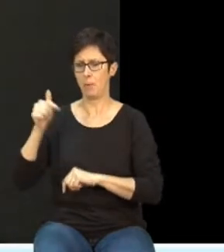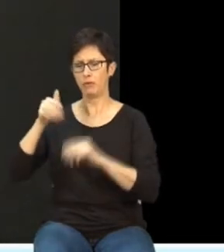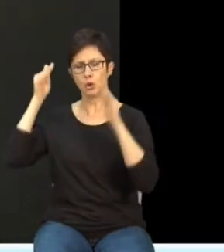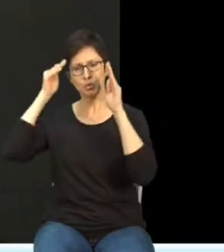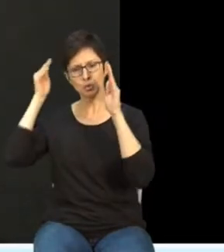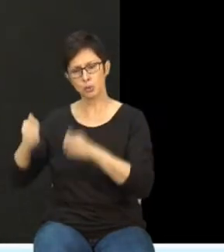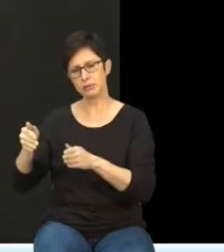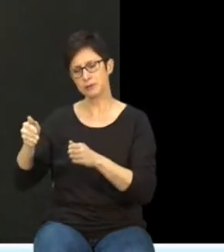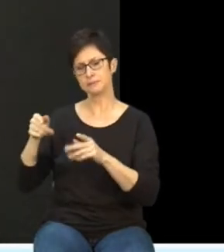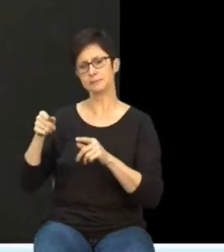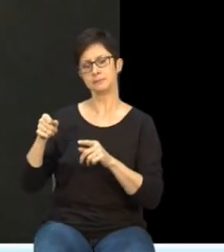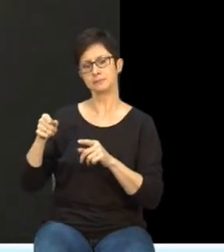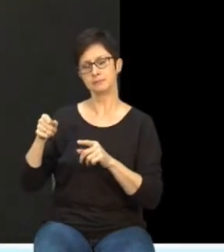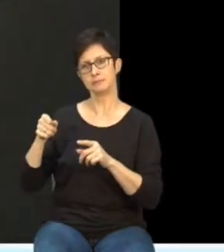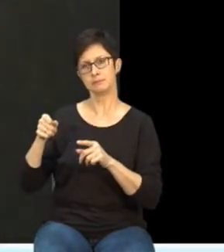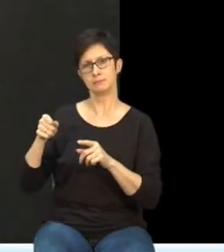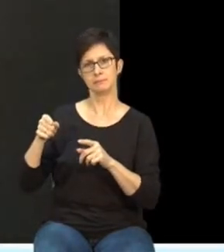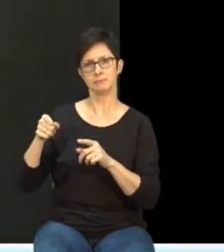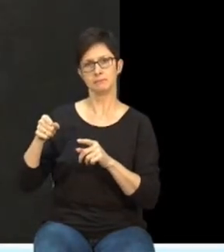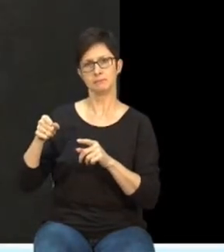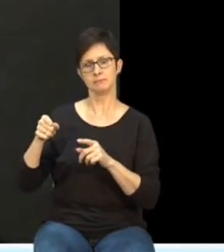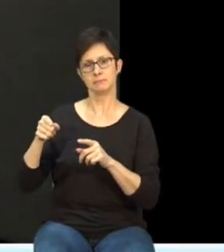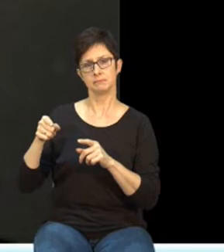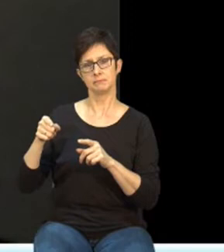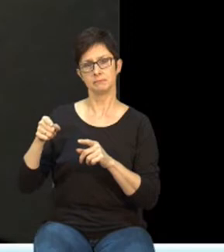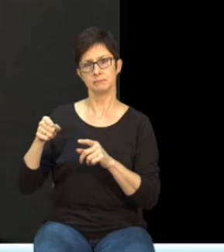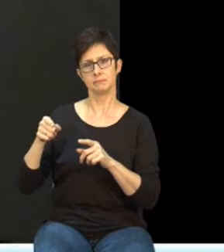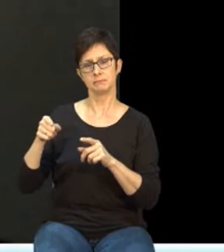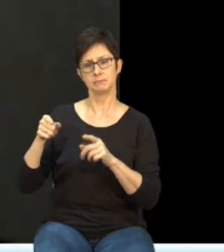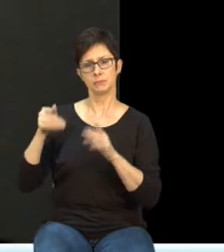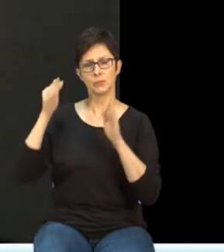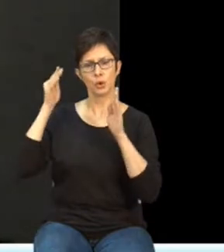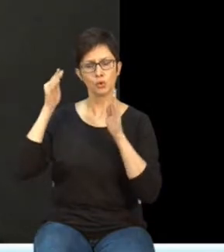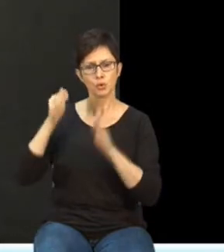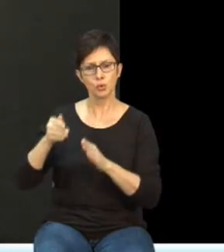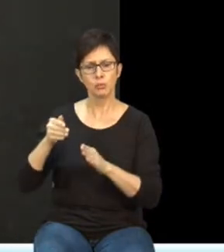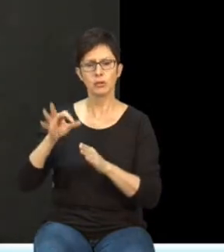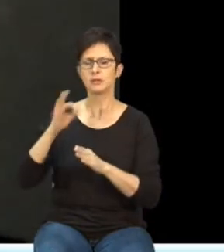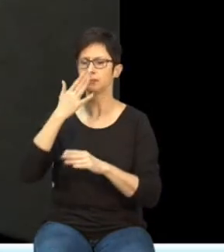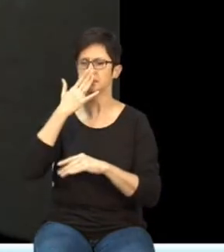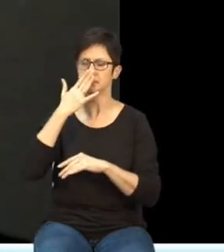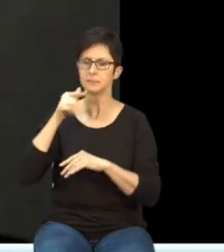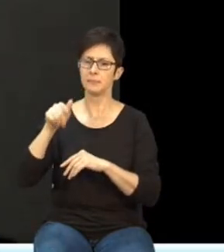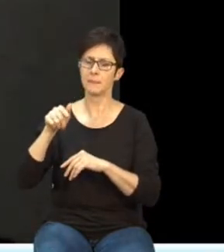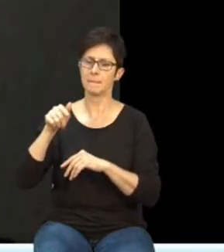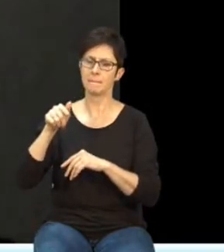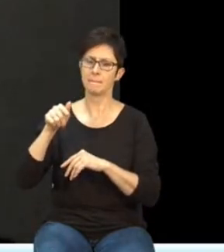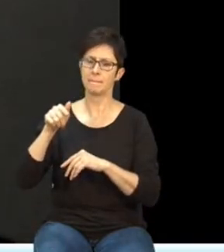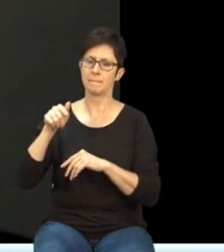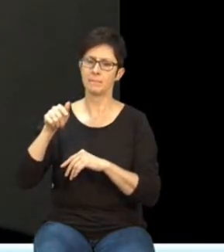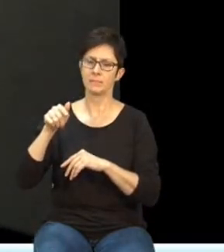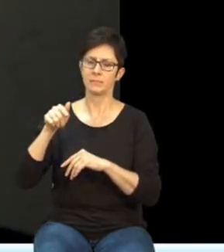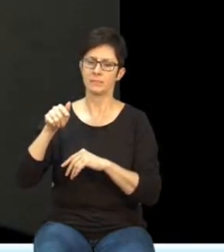skupić się nad jakimiś przedsięwzięciami mającymi na celu właśnie